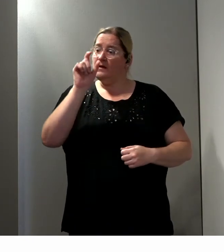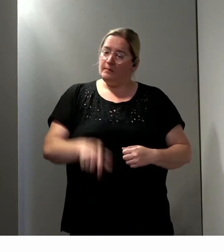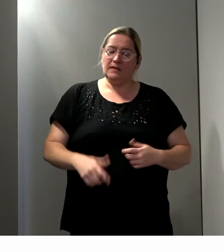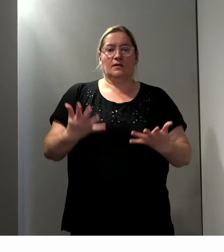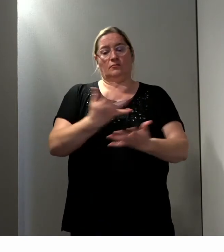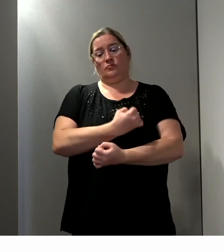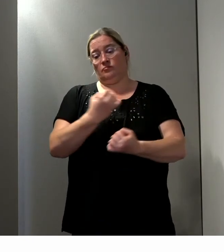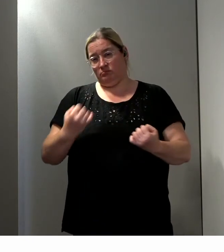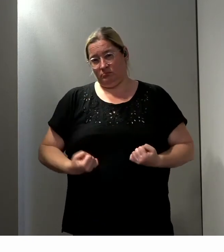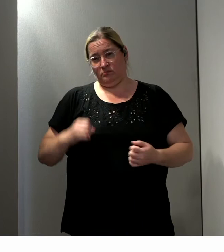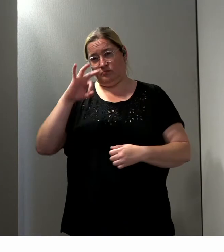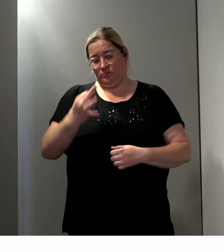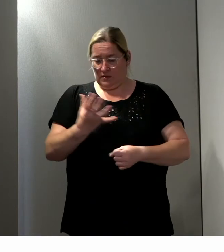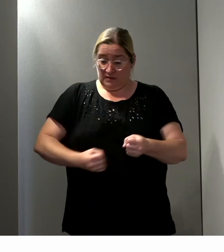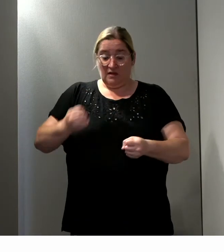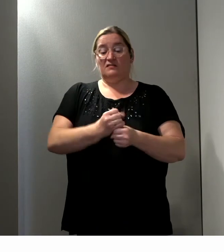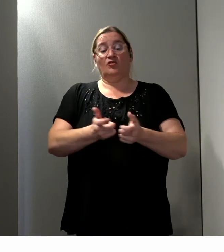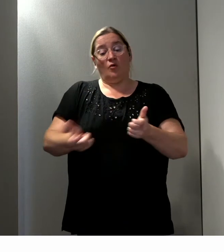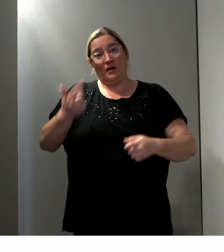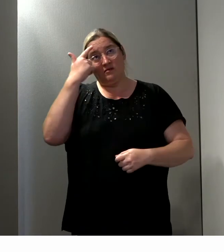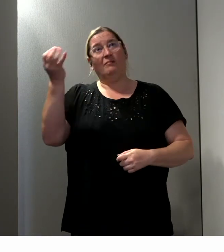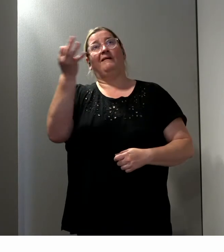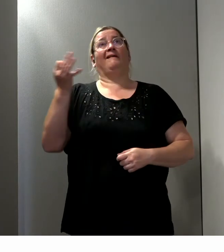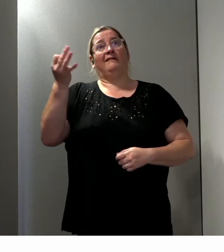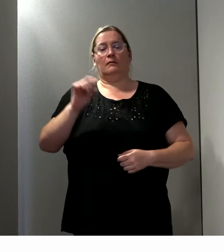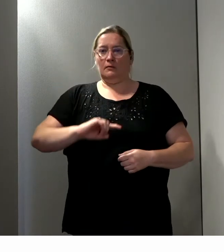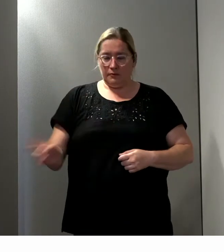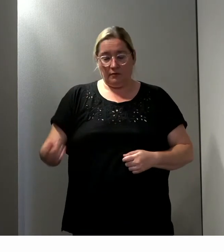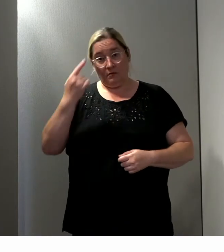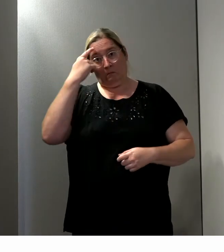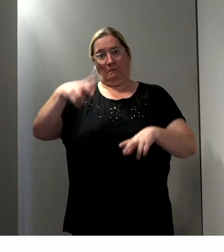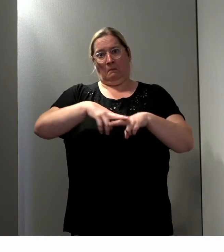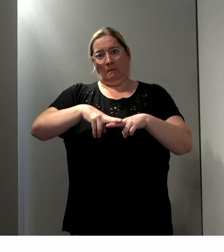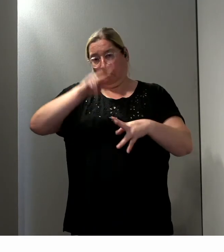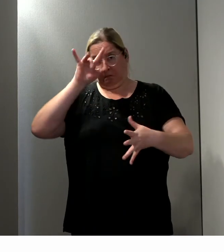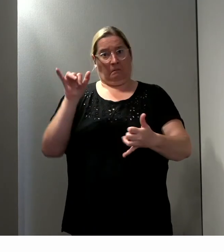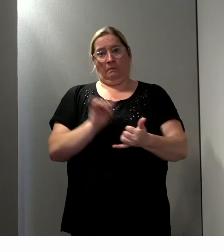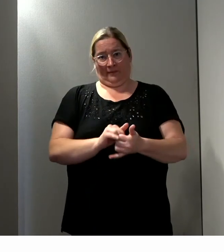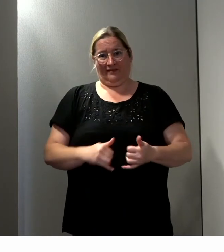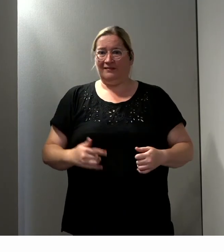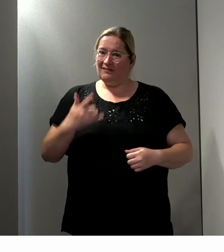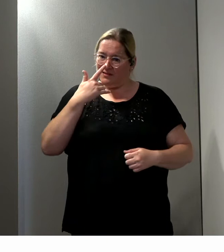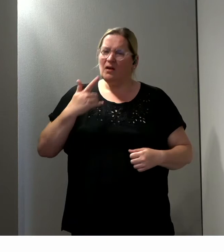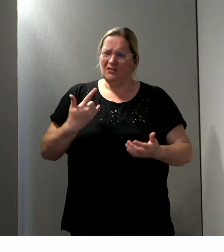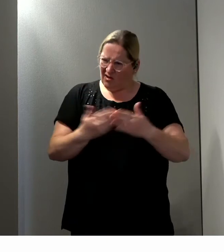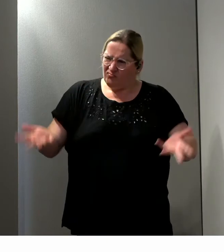d'emploi, la création d'entreprise, c'est pas forcément quelque chose dont on entend parler tout le temps. Et c'est pas quelque chose qui est forcément